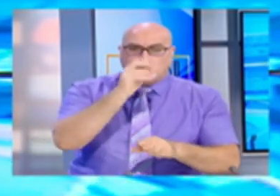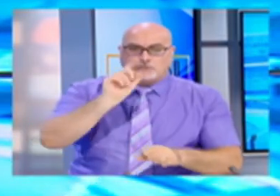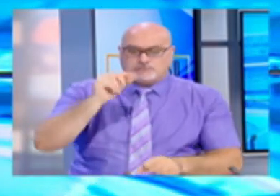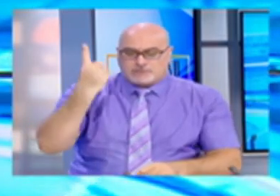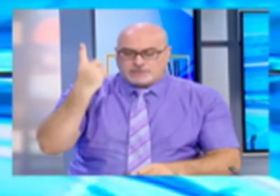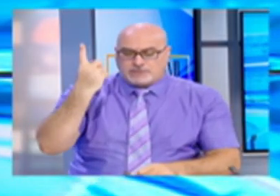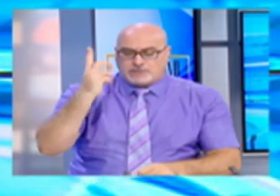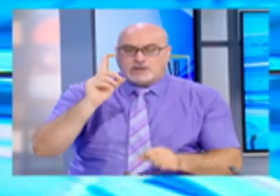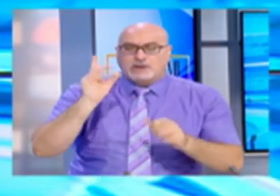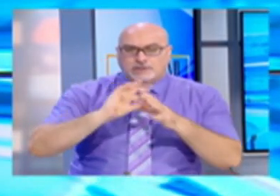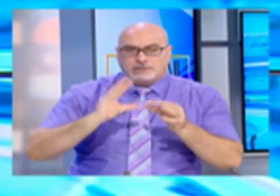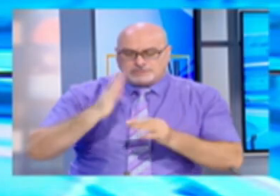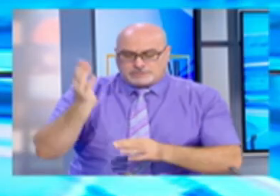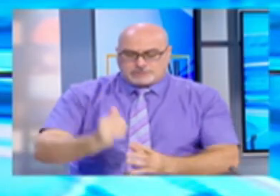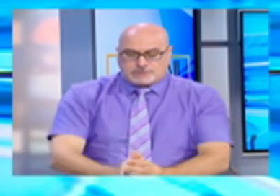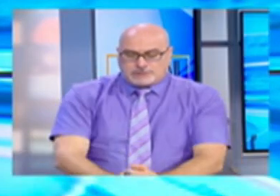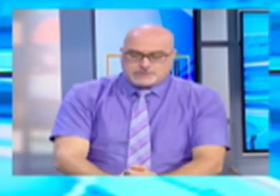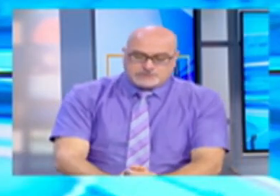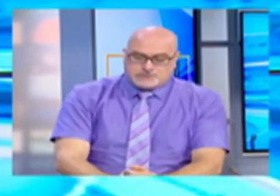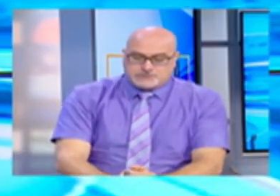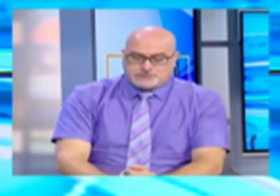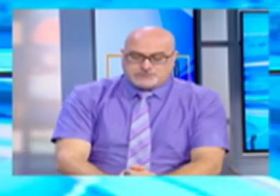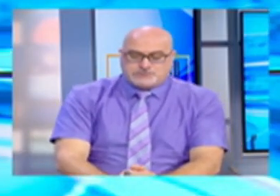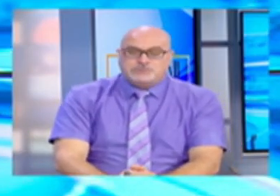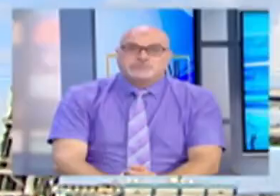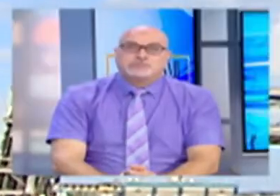2021. تفاصيل أوفى مع عبد القادر.